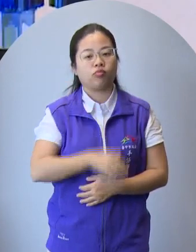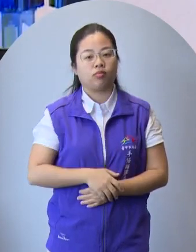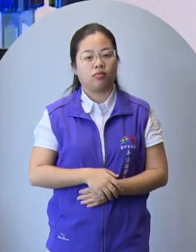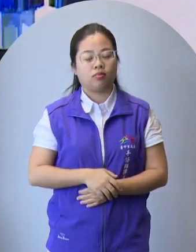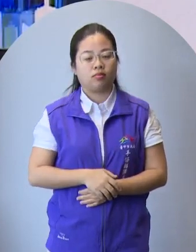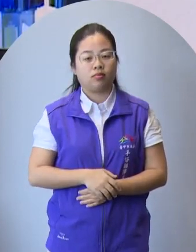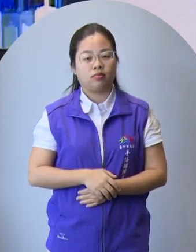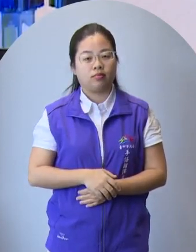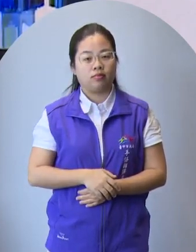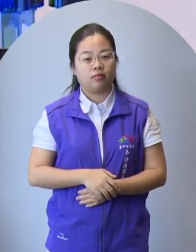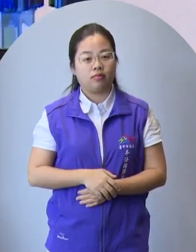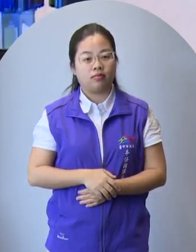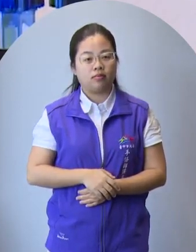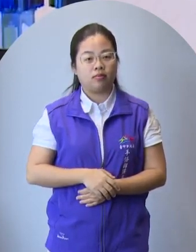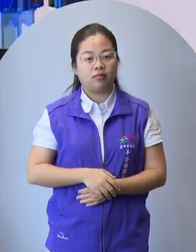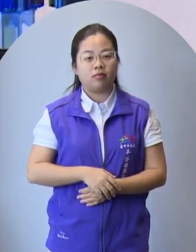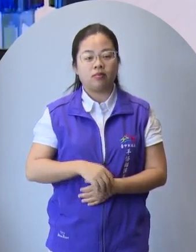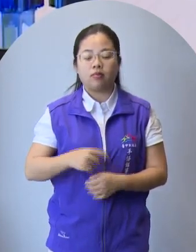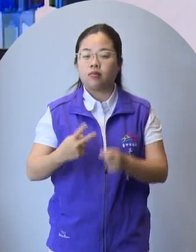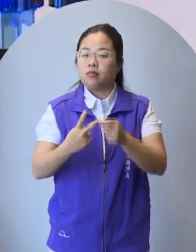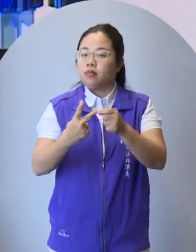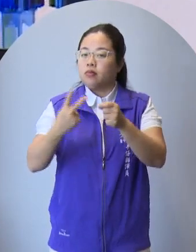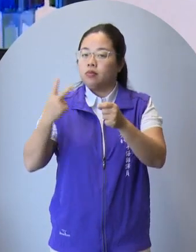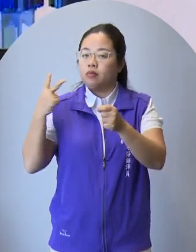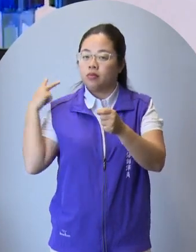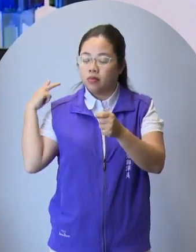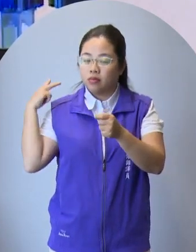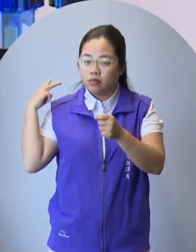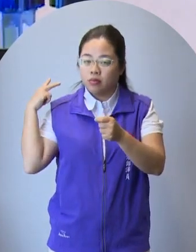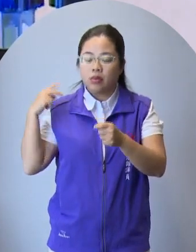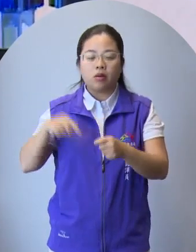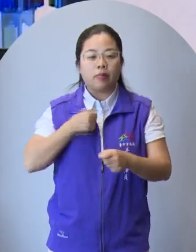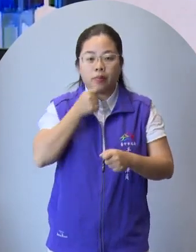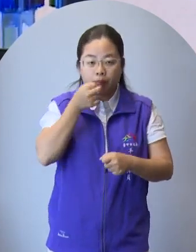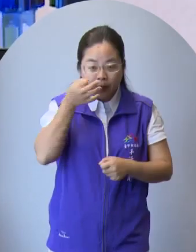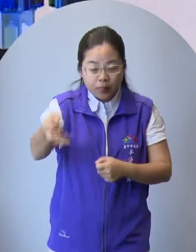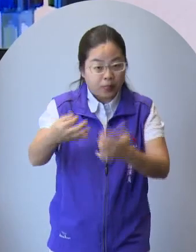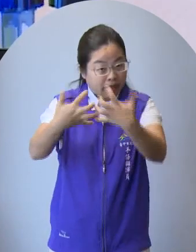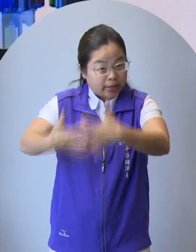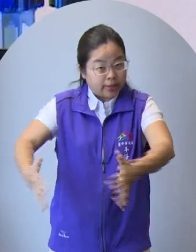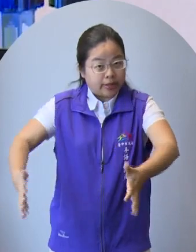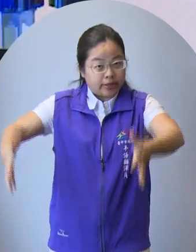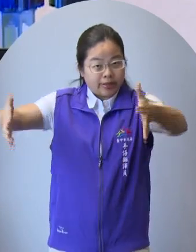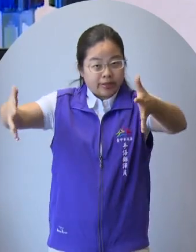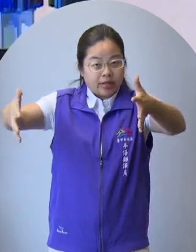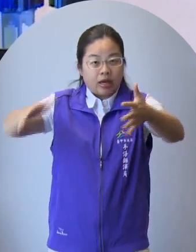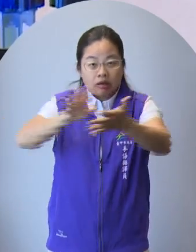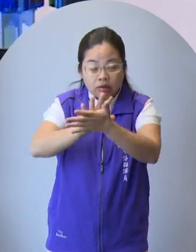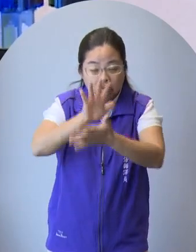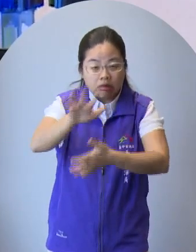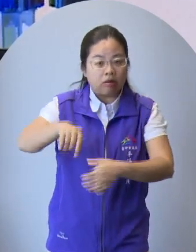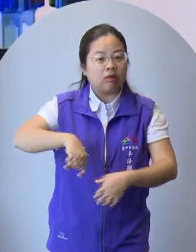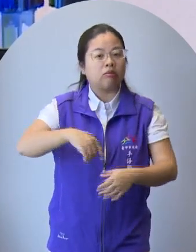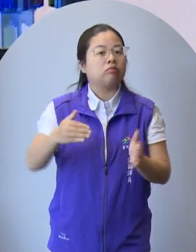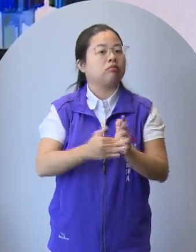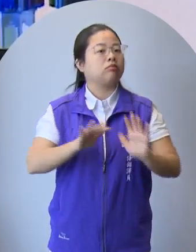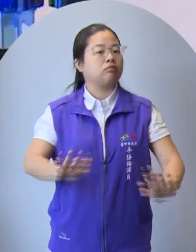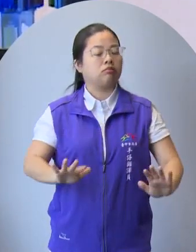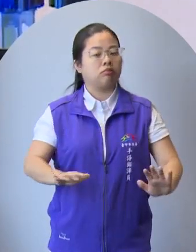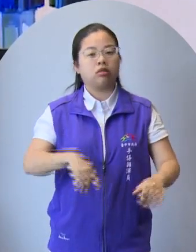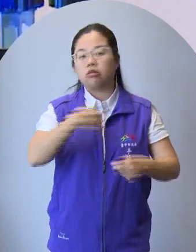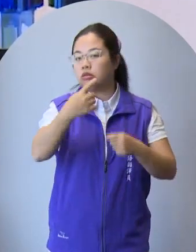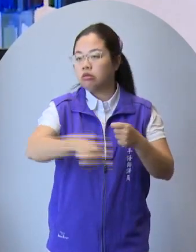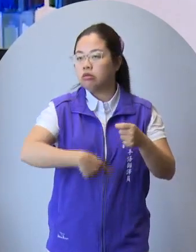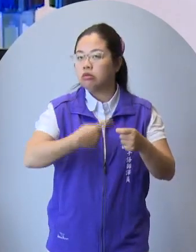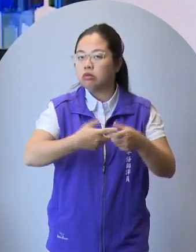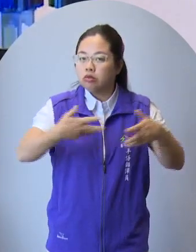量能。那从我们前年这个采购这个纯折侦检器以后呢，到现在为止一年多